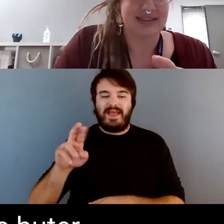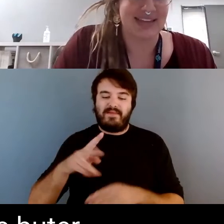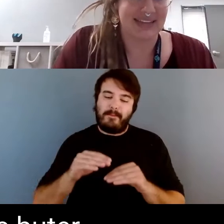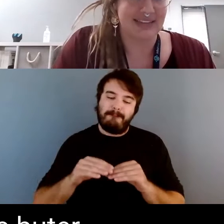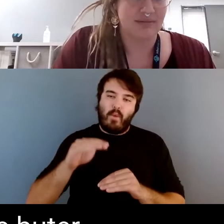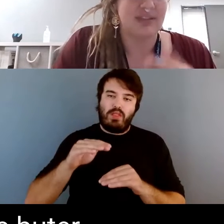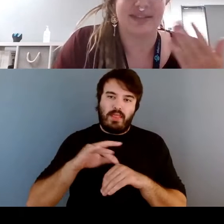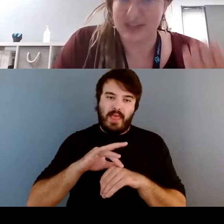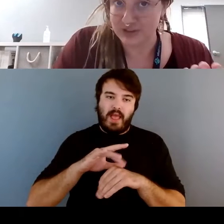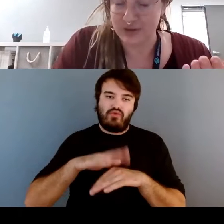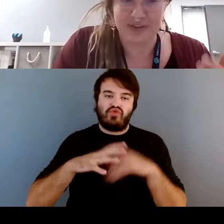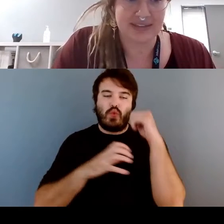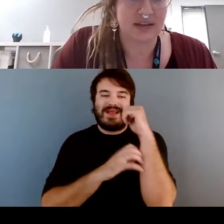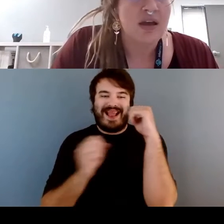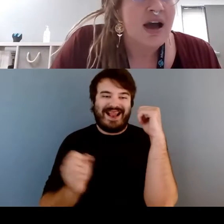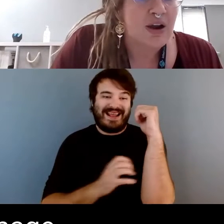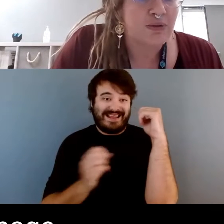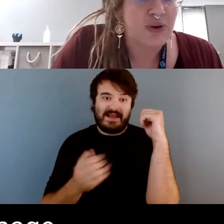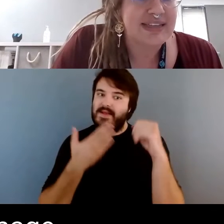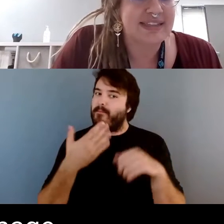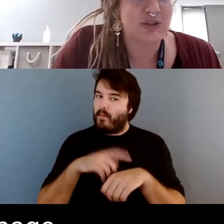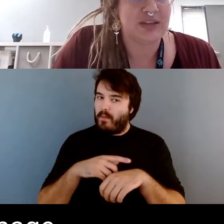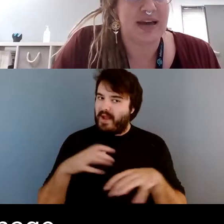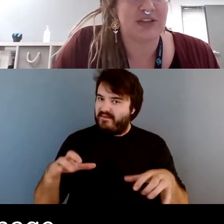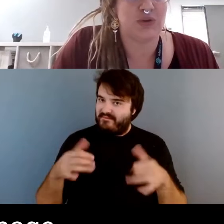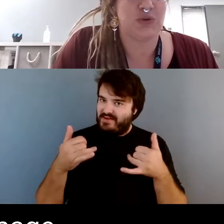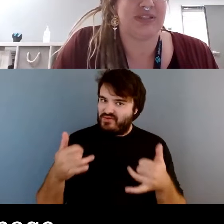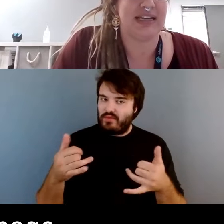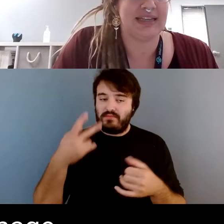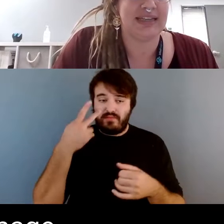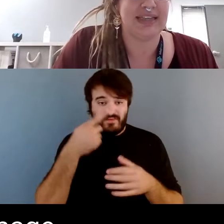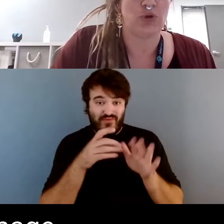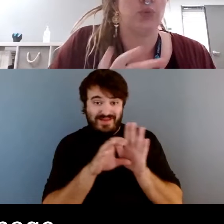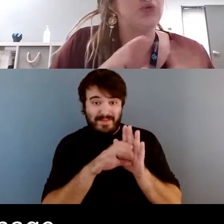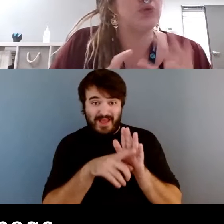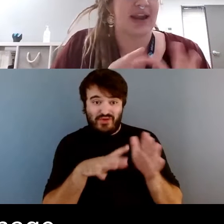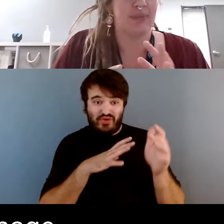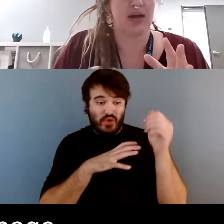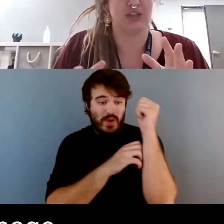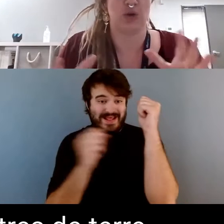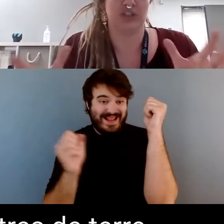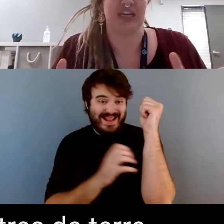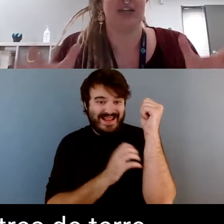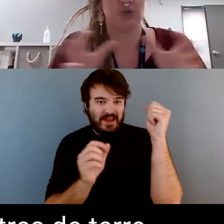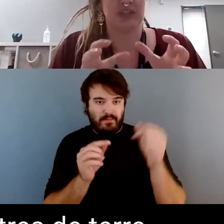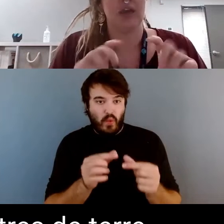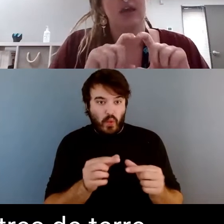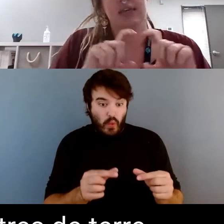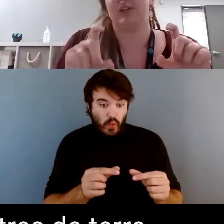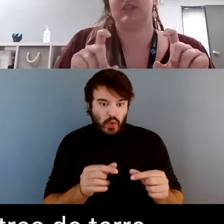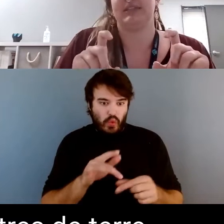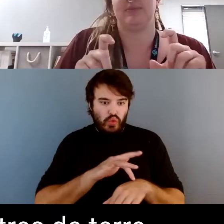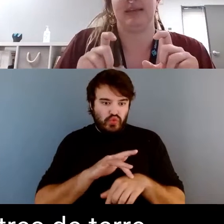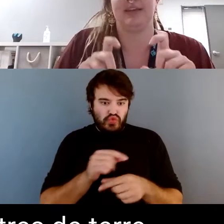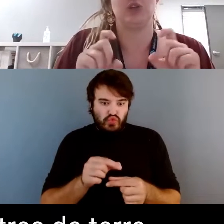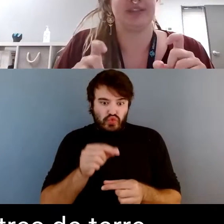les céleris. C'est le temps de faire ça. Alors, vous voyez ici sur l'image, on a un céleri qui est un peu nu à la base. Donc, j'ai rajouté